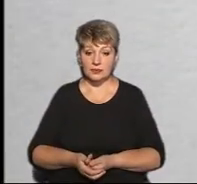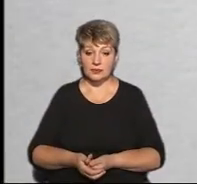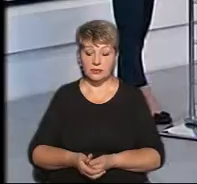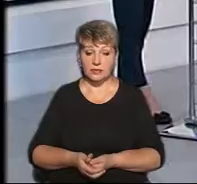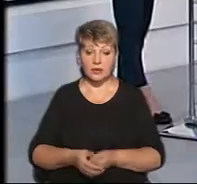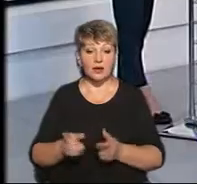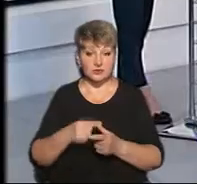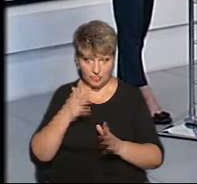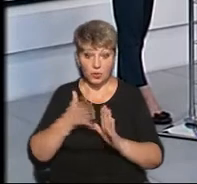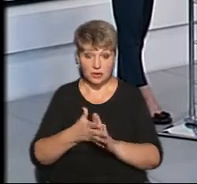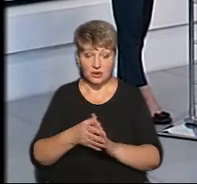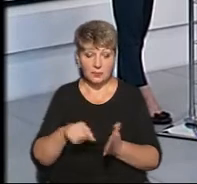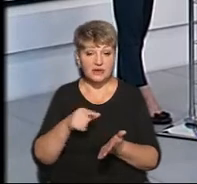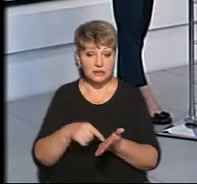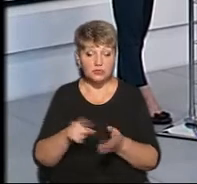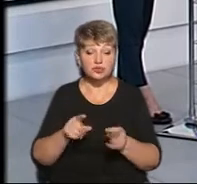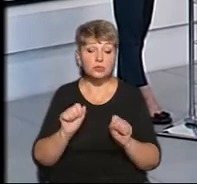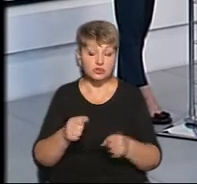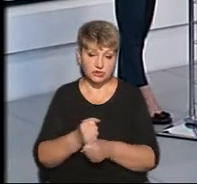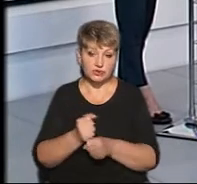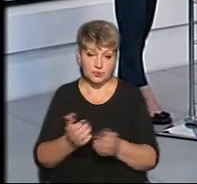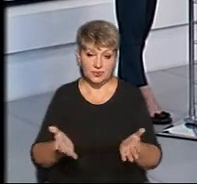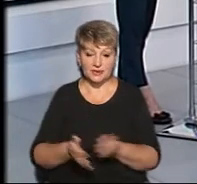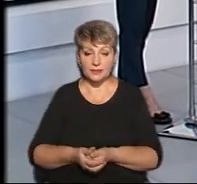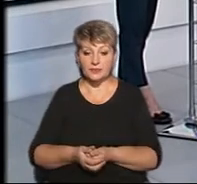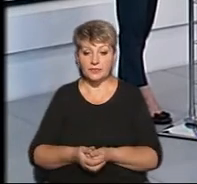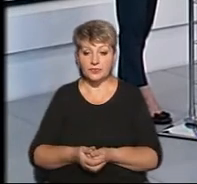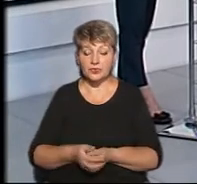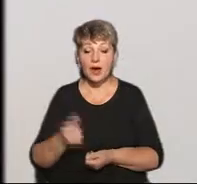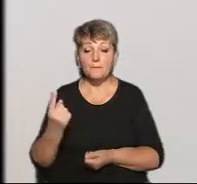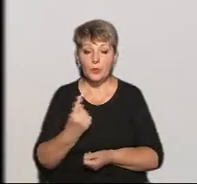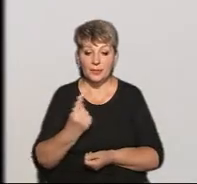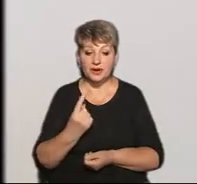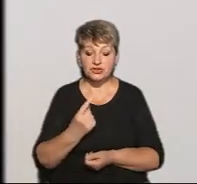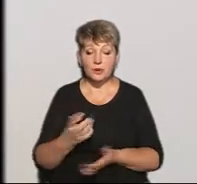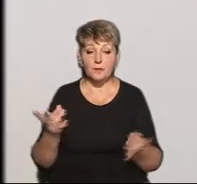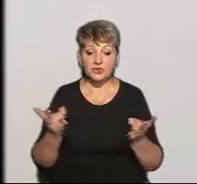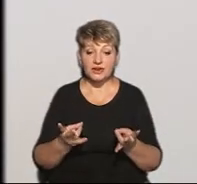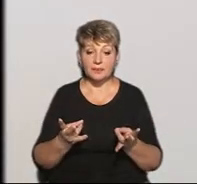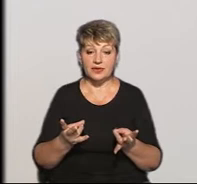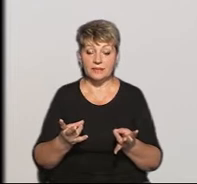Чи зрозуміло запитання, що можна зробити зі смітниками? Ну, дивіться, по-перше, потрібно...